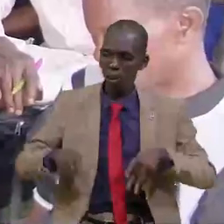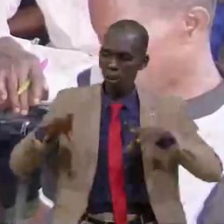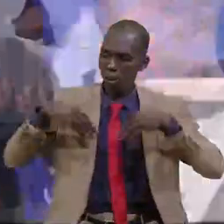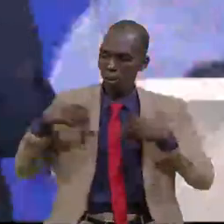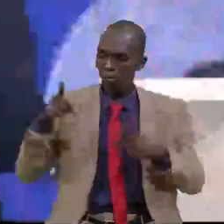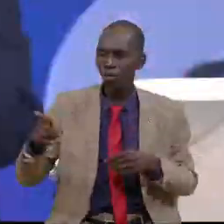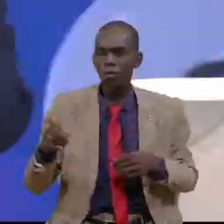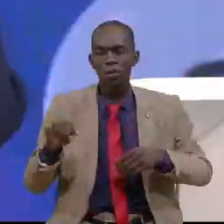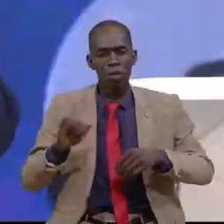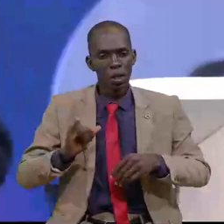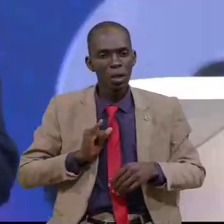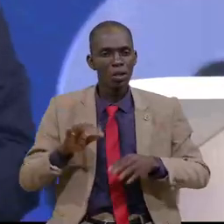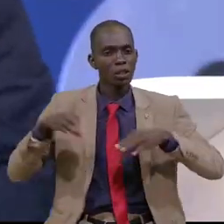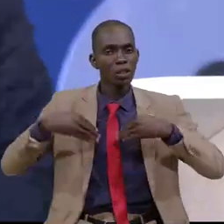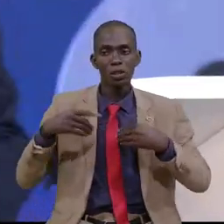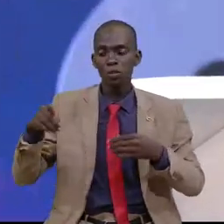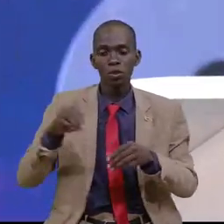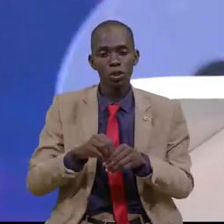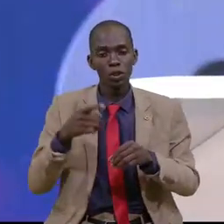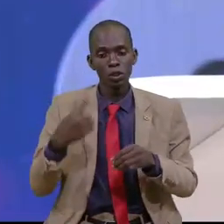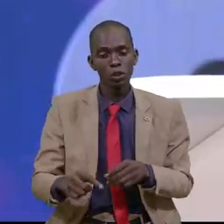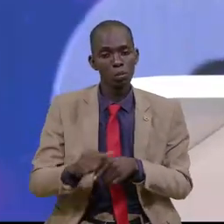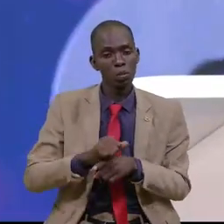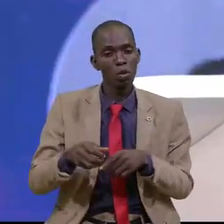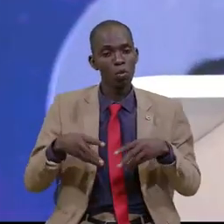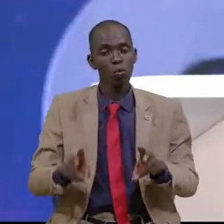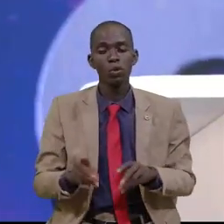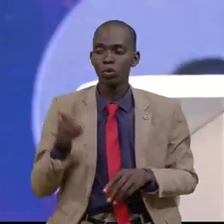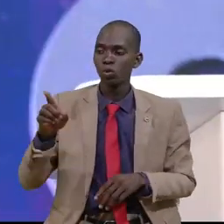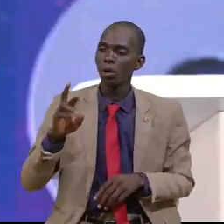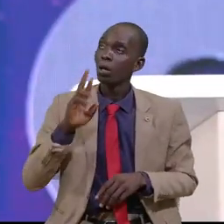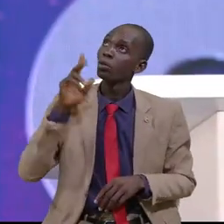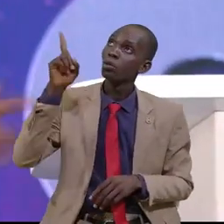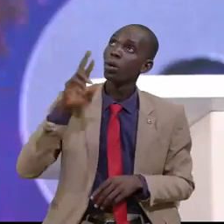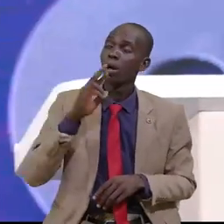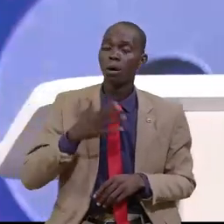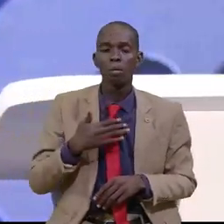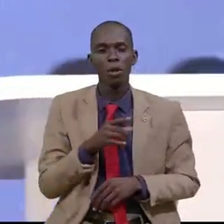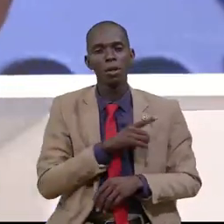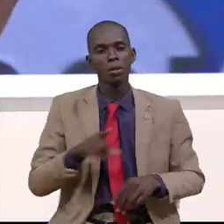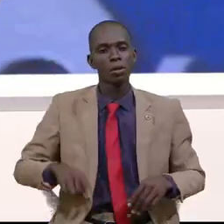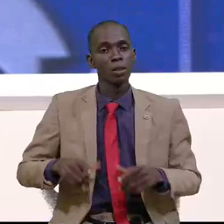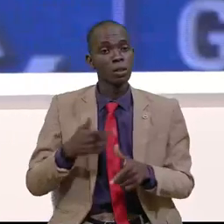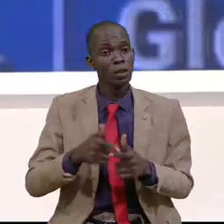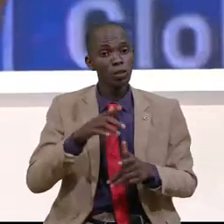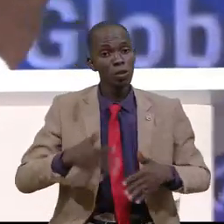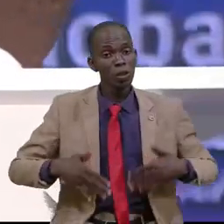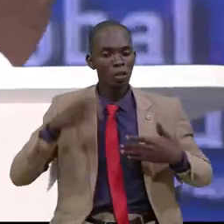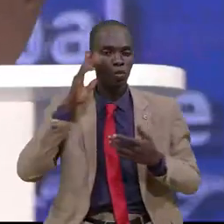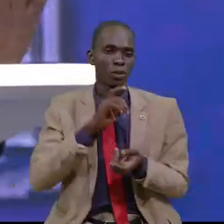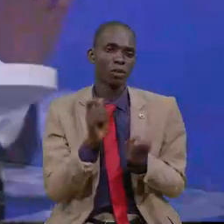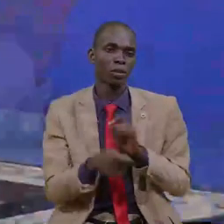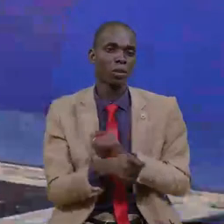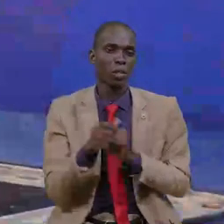te reçois de façon pratique. Tu es mon Seigneur et ta vie sera